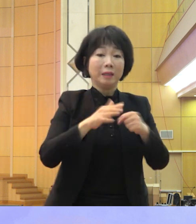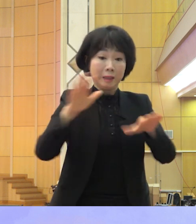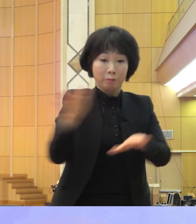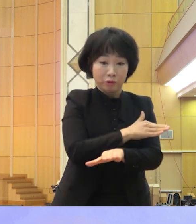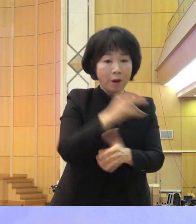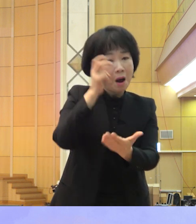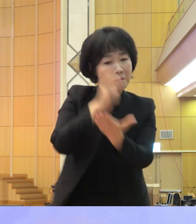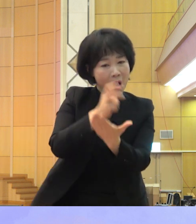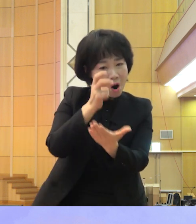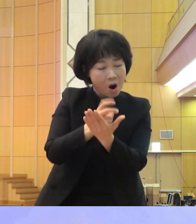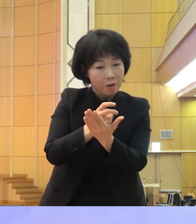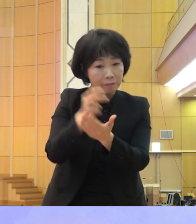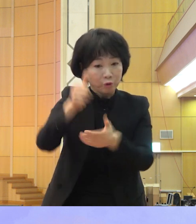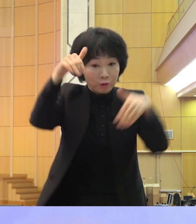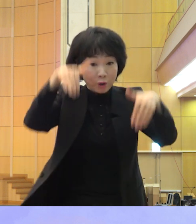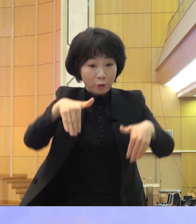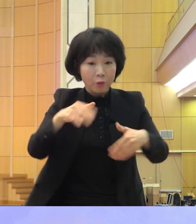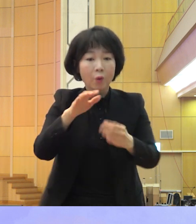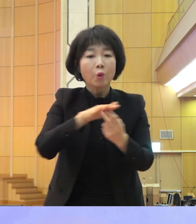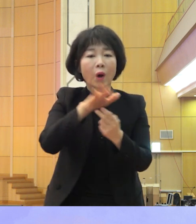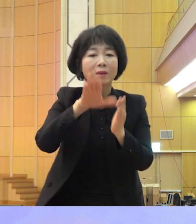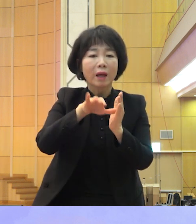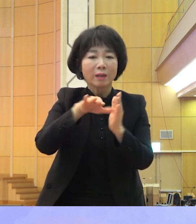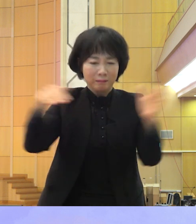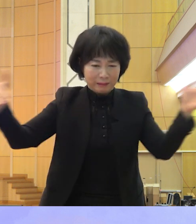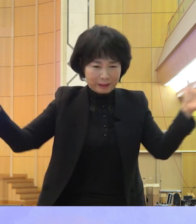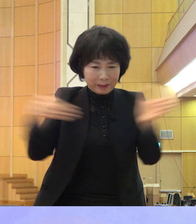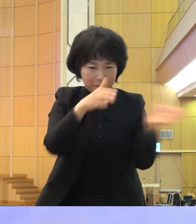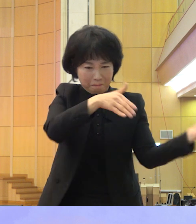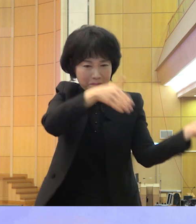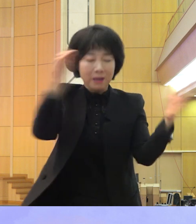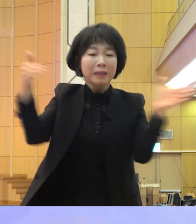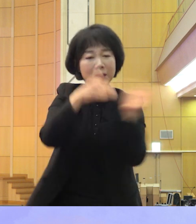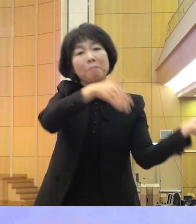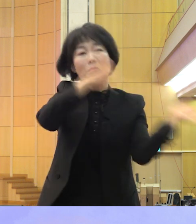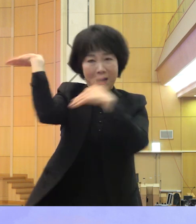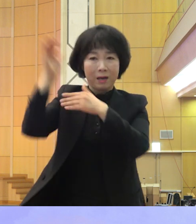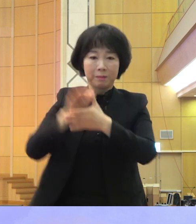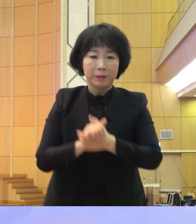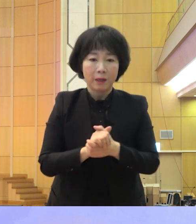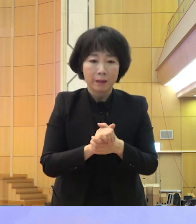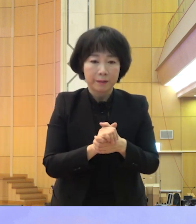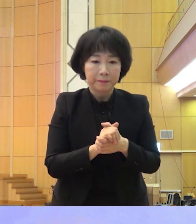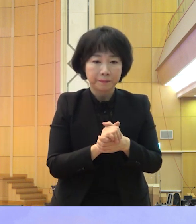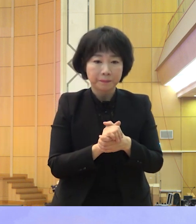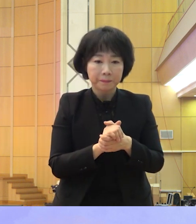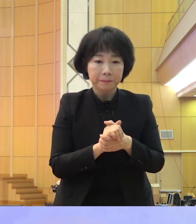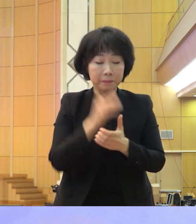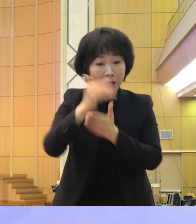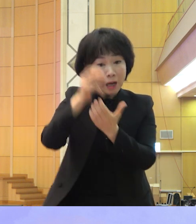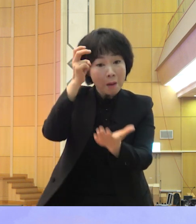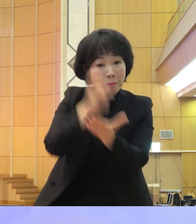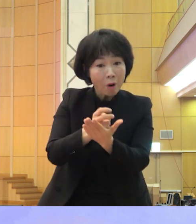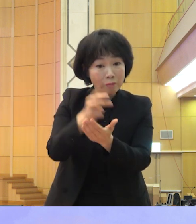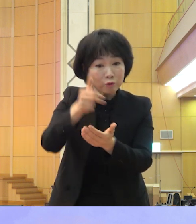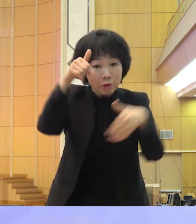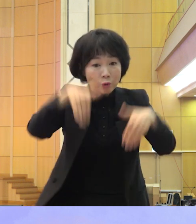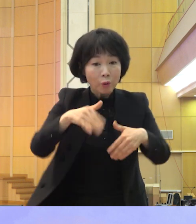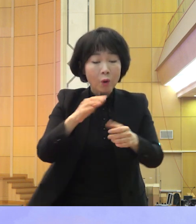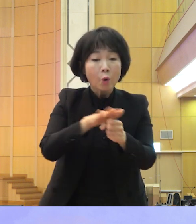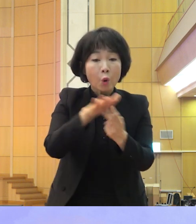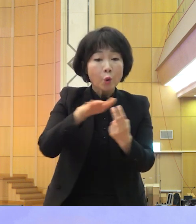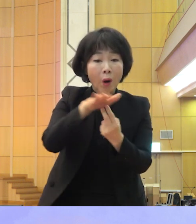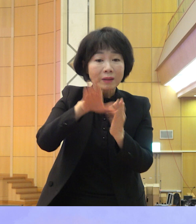이젠 율법과 선자는 요한 때까지로 끝. 아시겠죠? 그다음 배웠죠? 율법과 선자는 요한